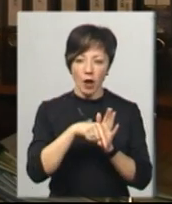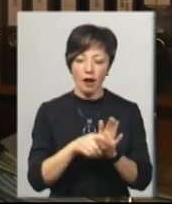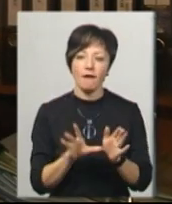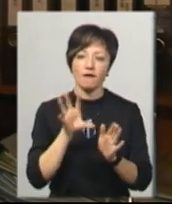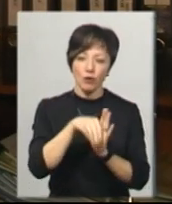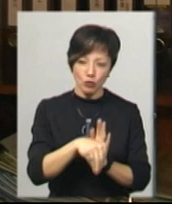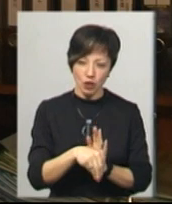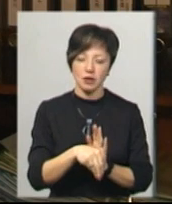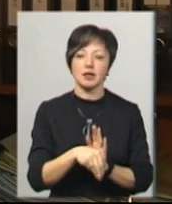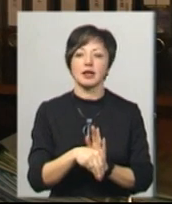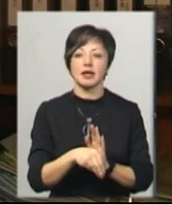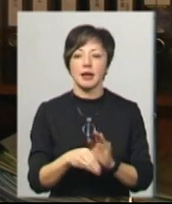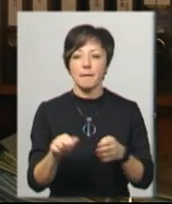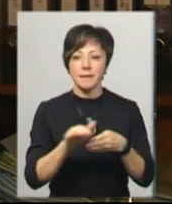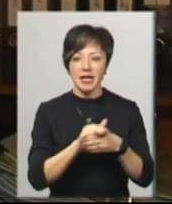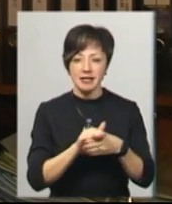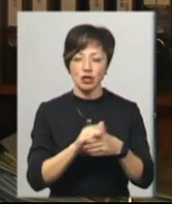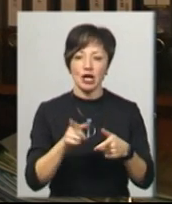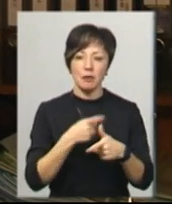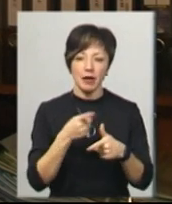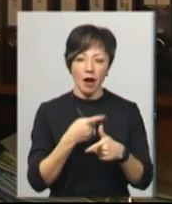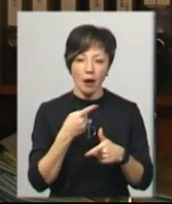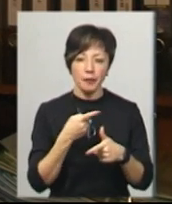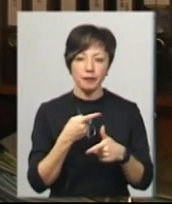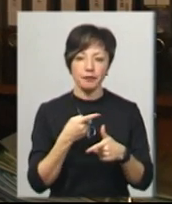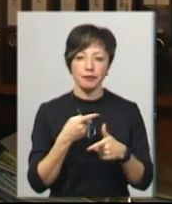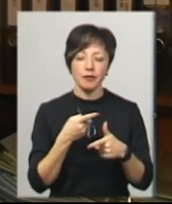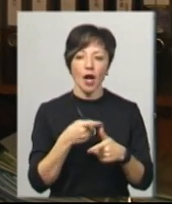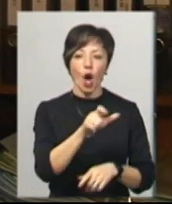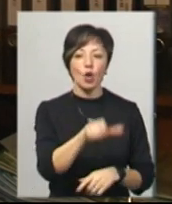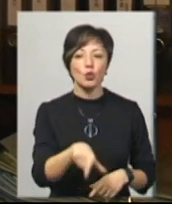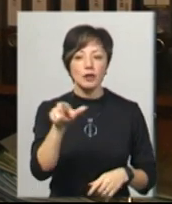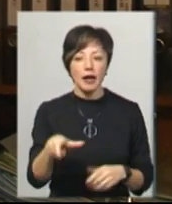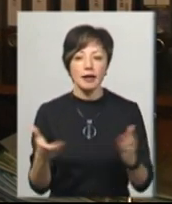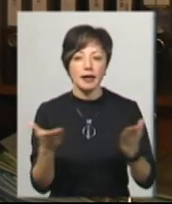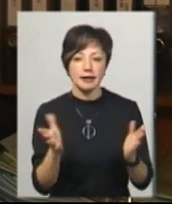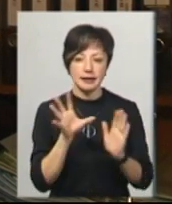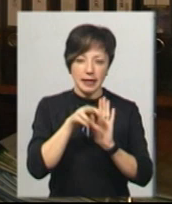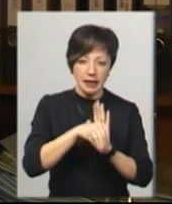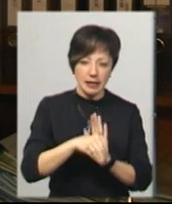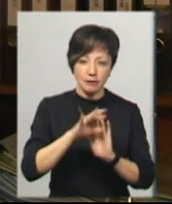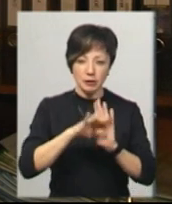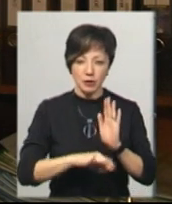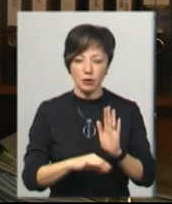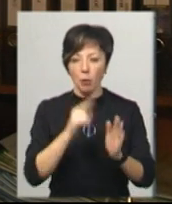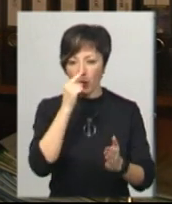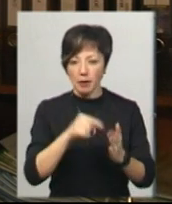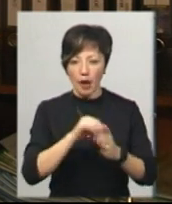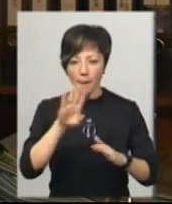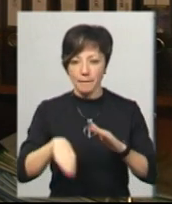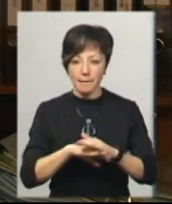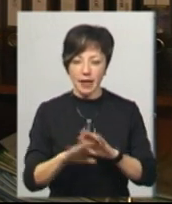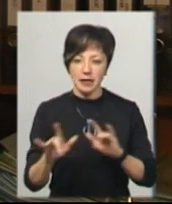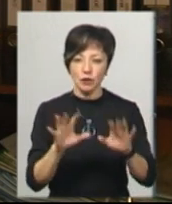і до символіки відноситься це прізвище, ім'я людей, які занесено в списку, які потрапляють під дію